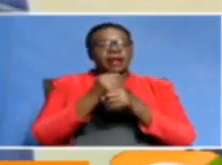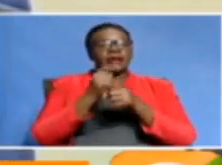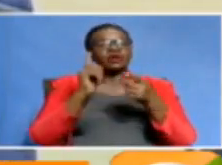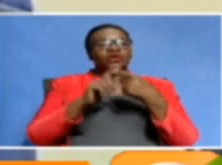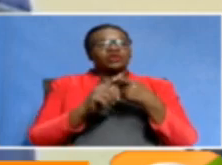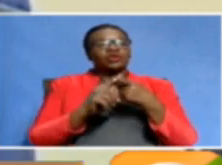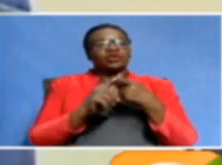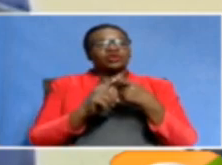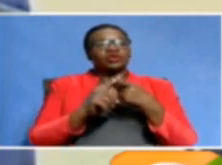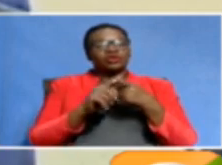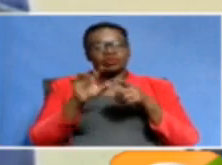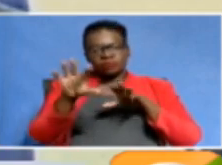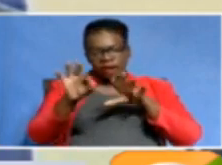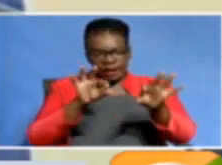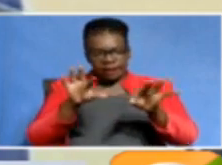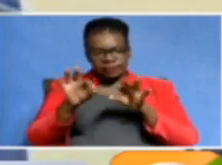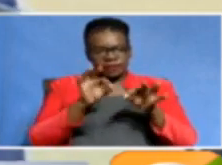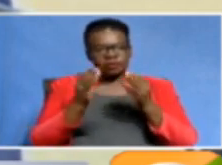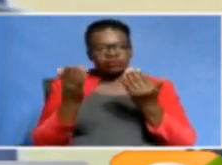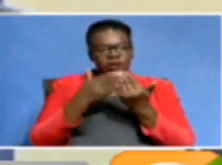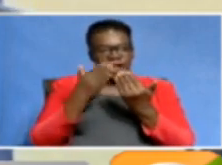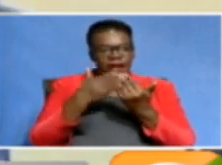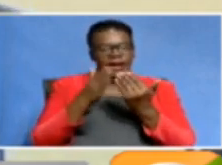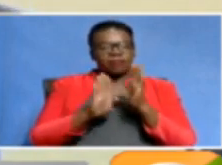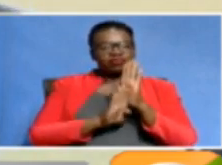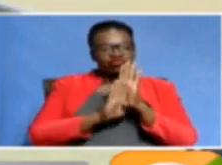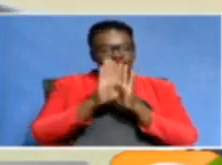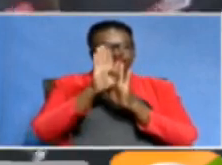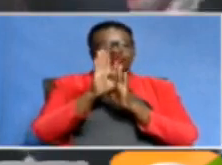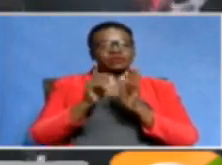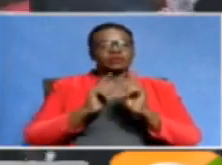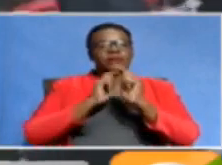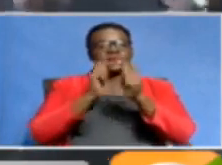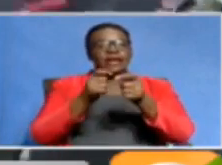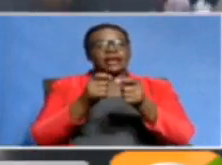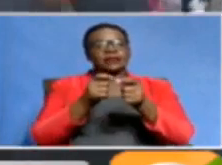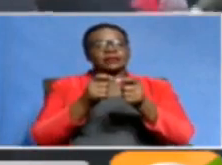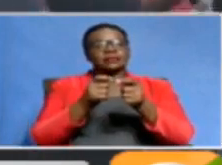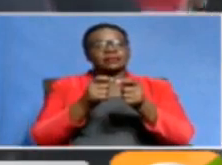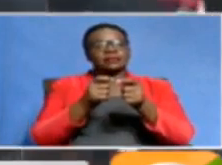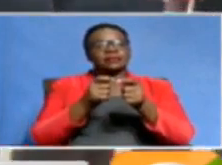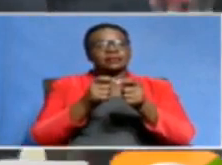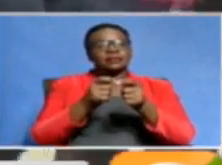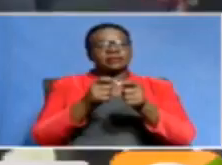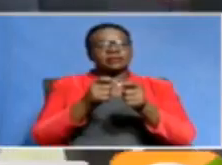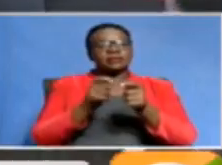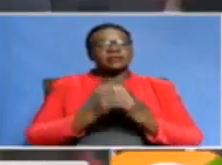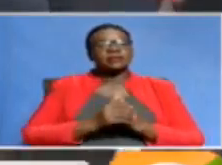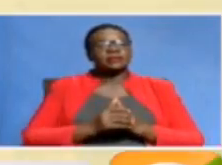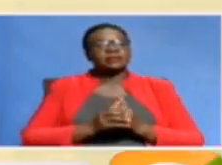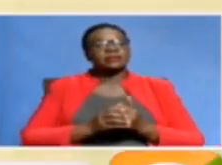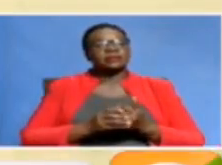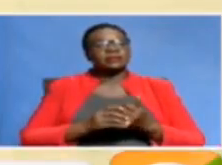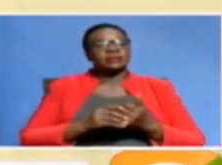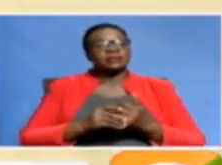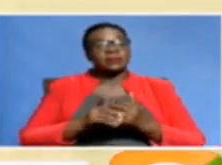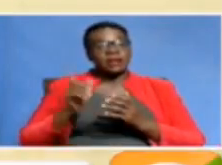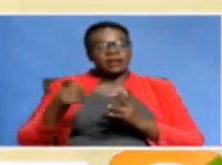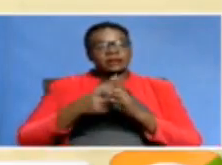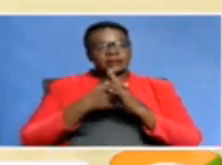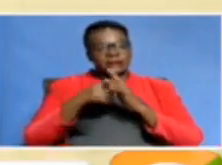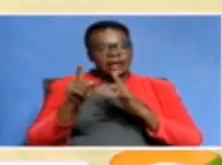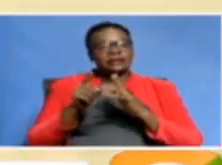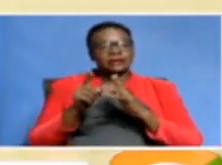the identification, nurturing and development of talent in our co-curricular activities. Ndio mwanzo